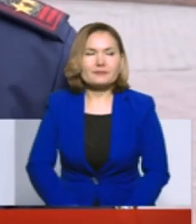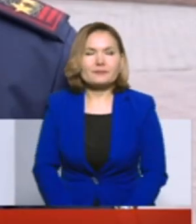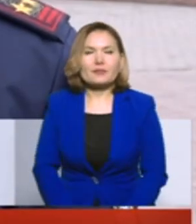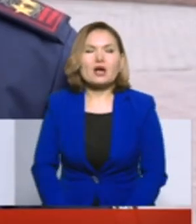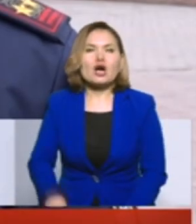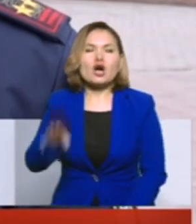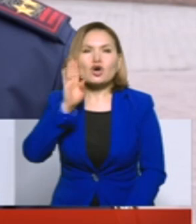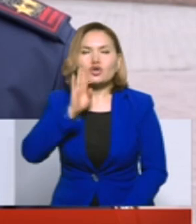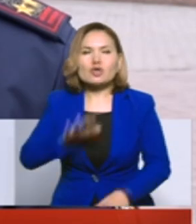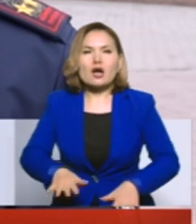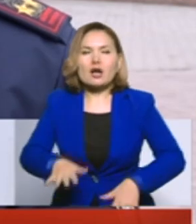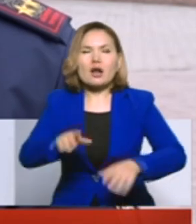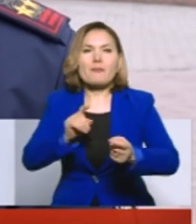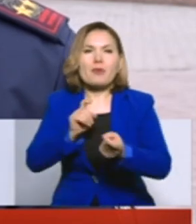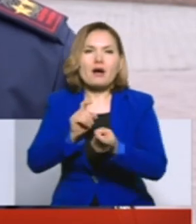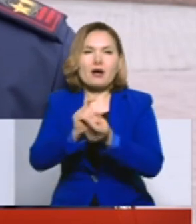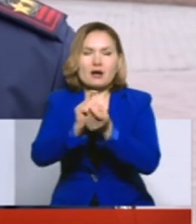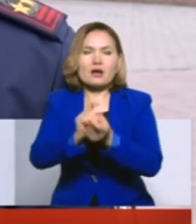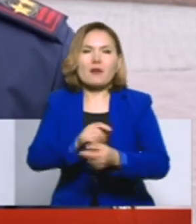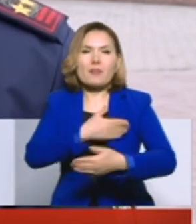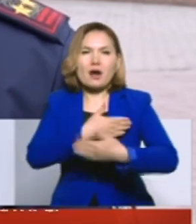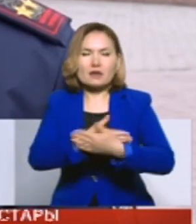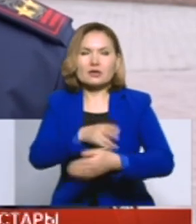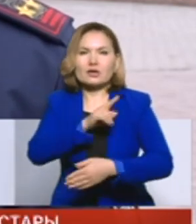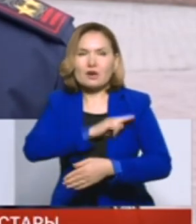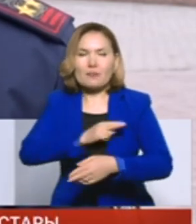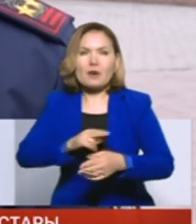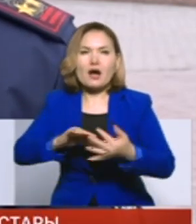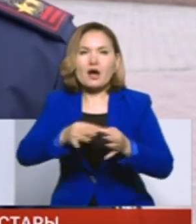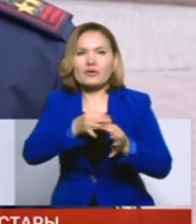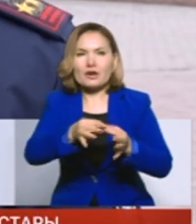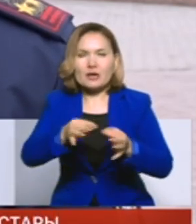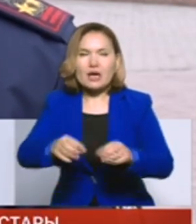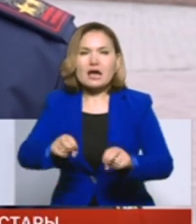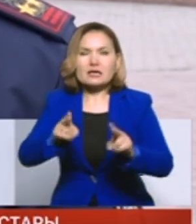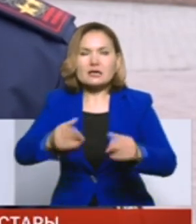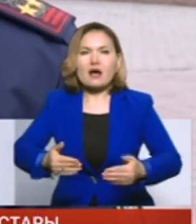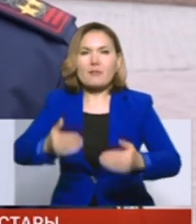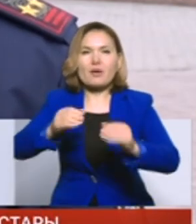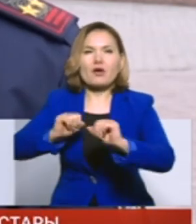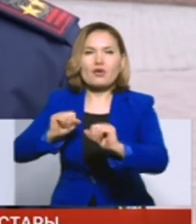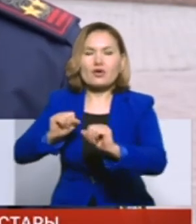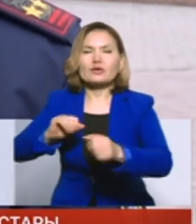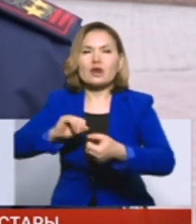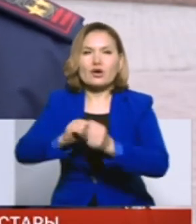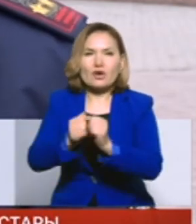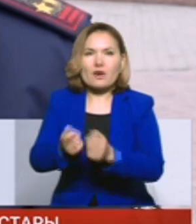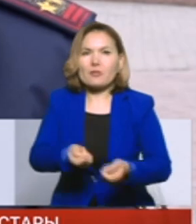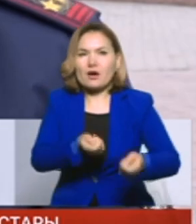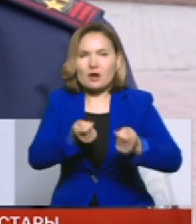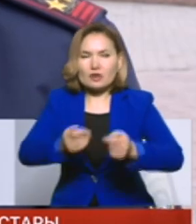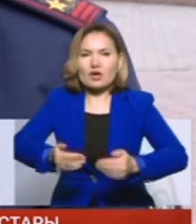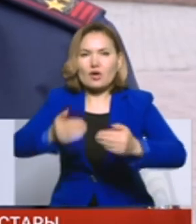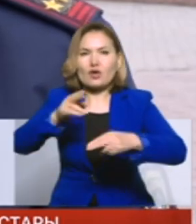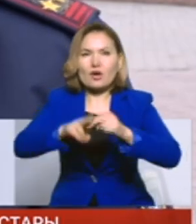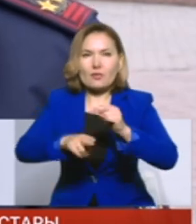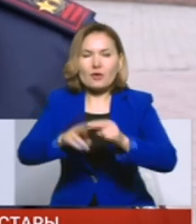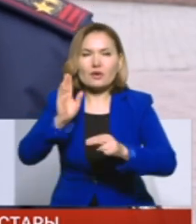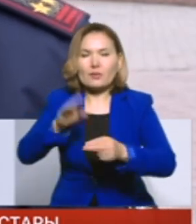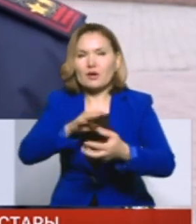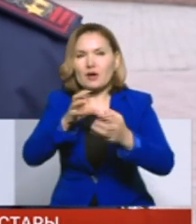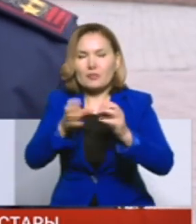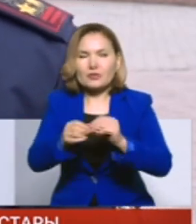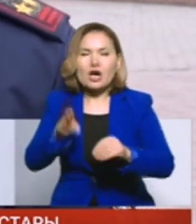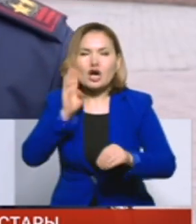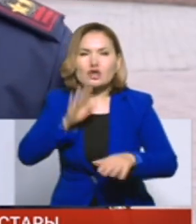Су тасқынына қарсы шаралар қазір қарқынды жүріп жатыр. Ауылдарға инерттік материалдар жеткізіліп, бөгеттер жасап жатырмыз. Өзен көлдердегі